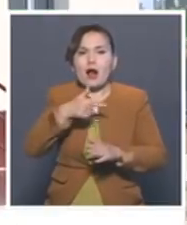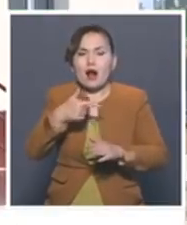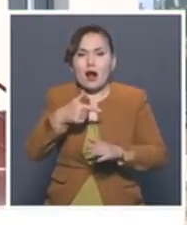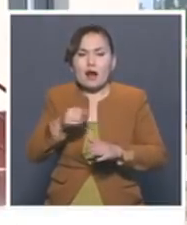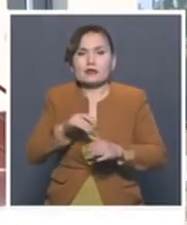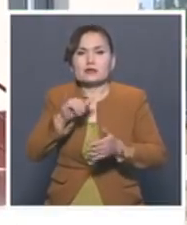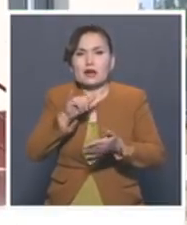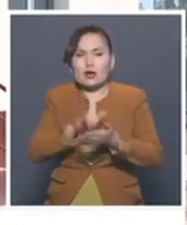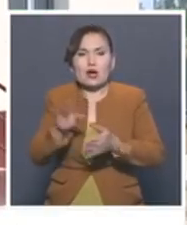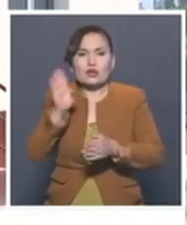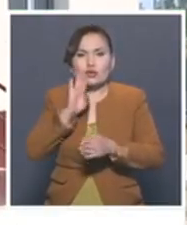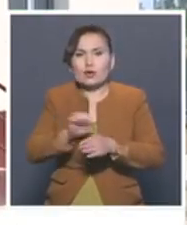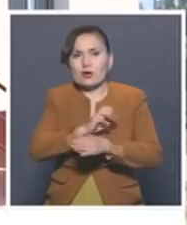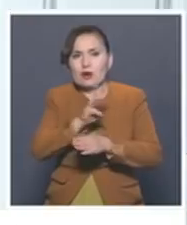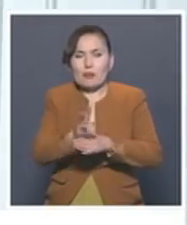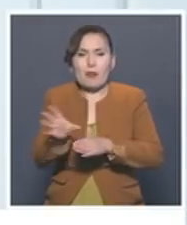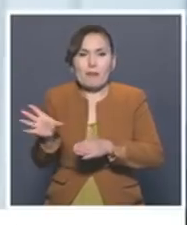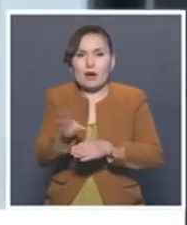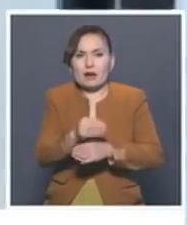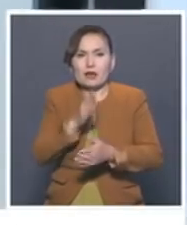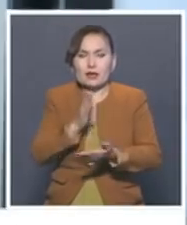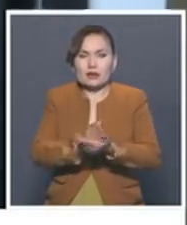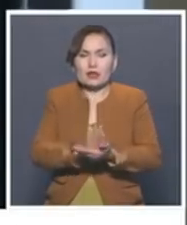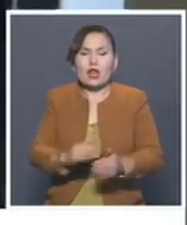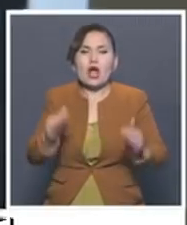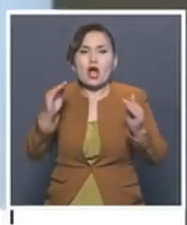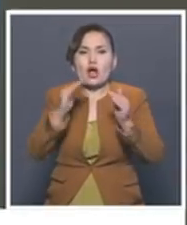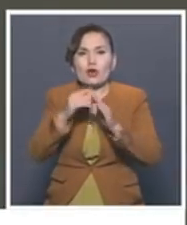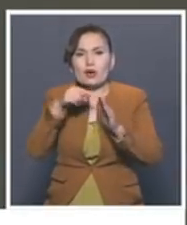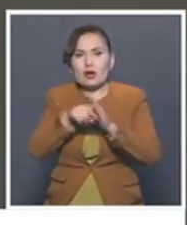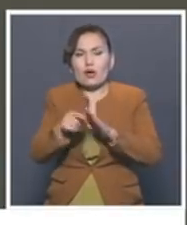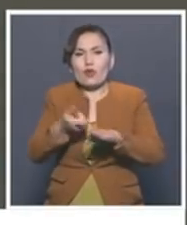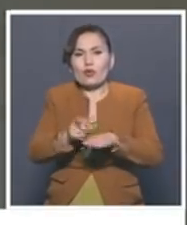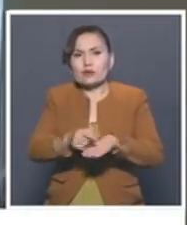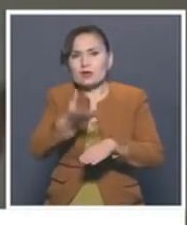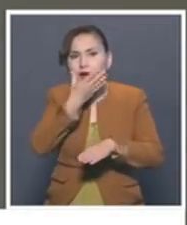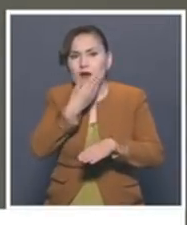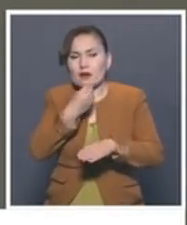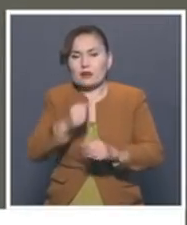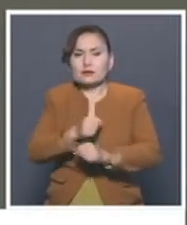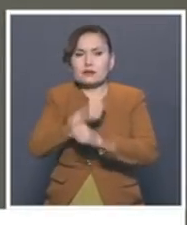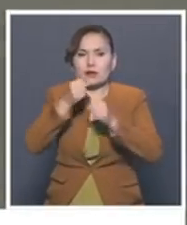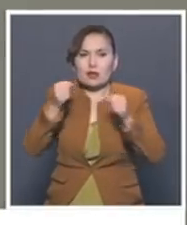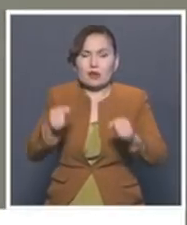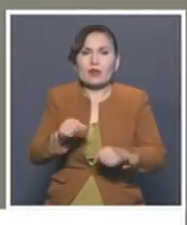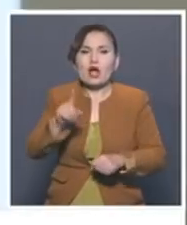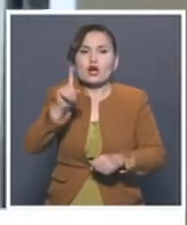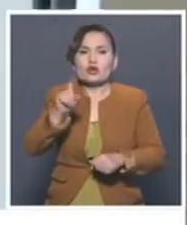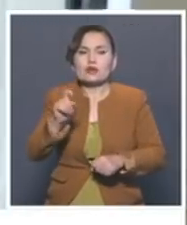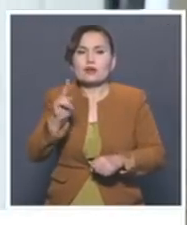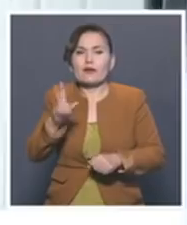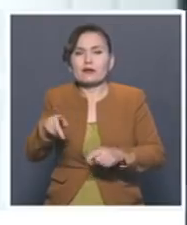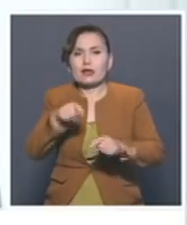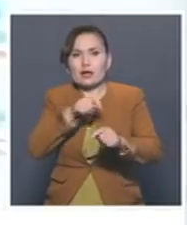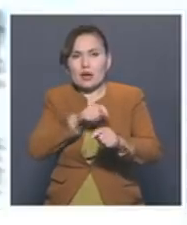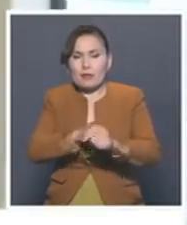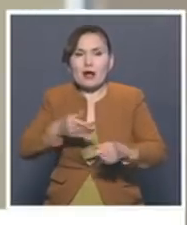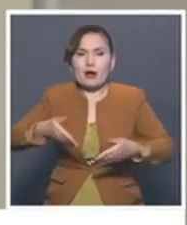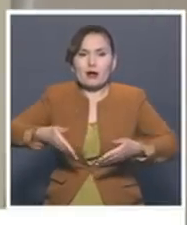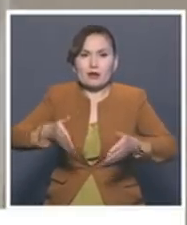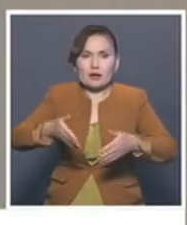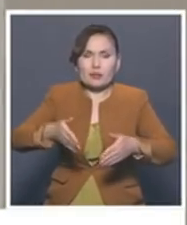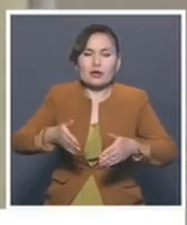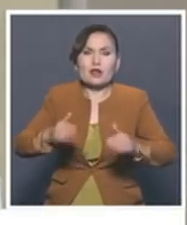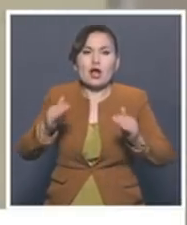канализация желілерінің бәрі тартылған. Үйлер әжептеуір кең. Жалпы аумағы 100 шаршы метр. Мінекей кіре беріс,